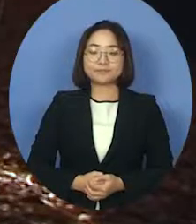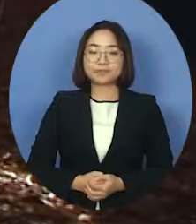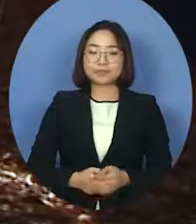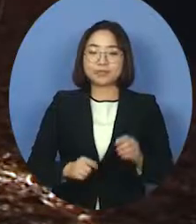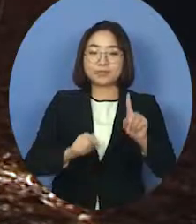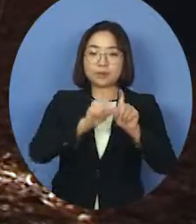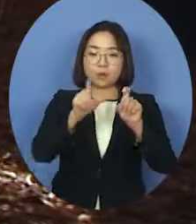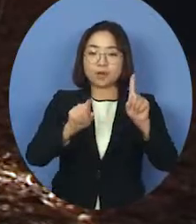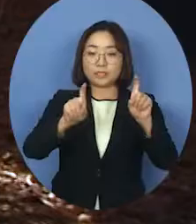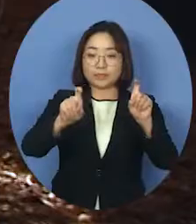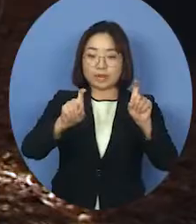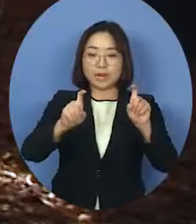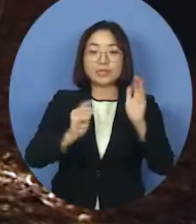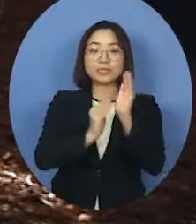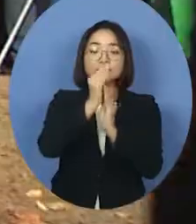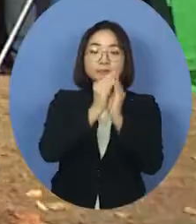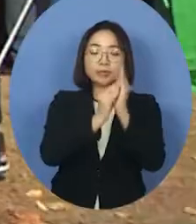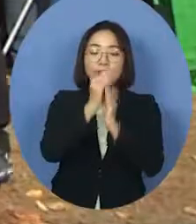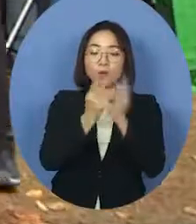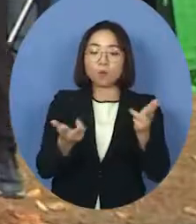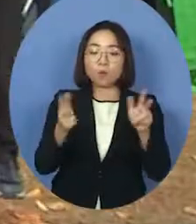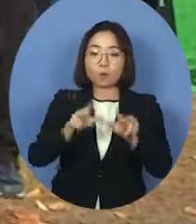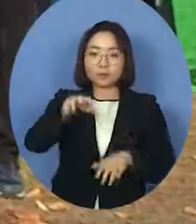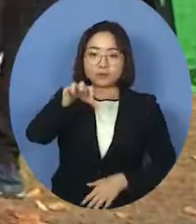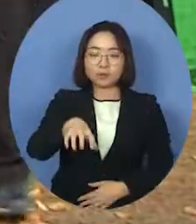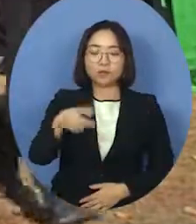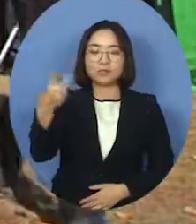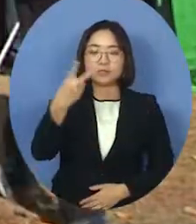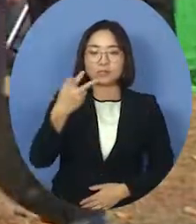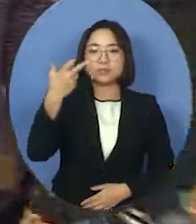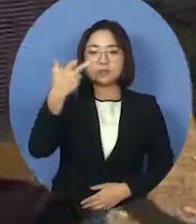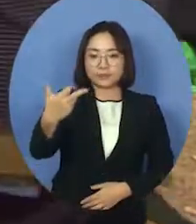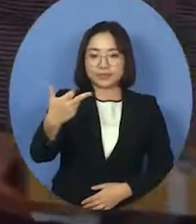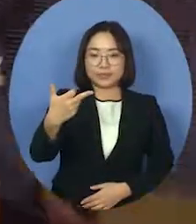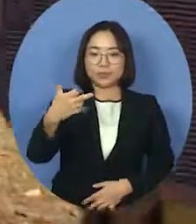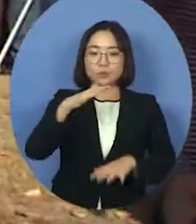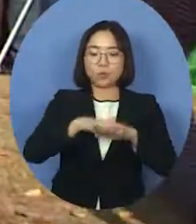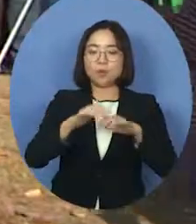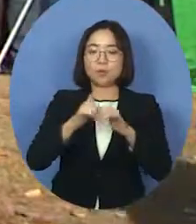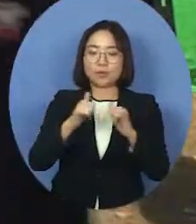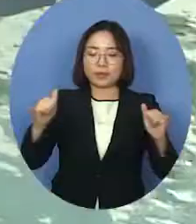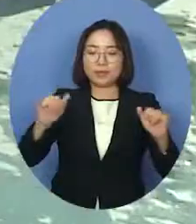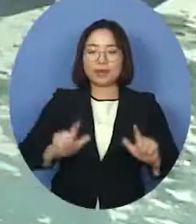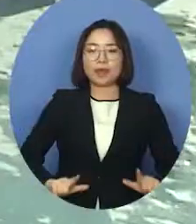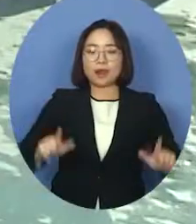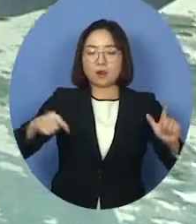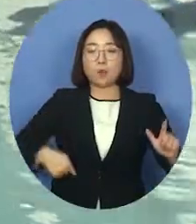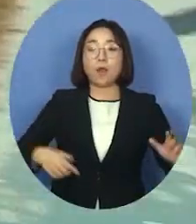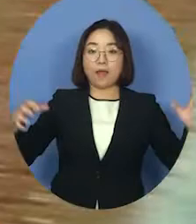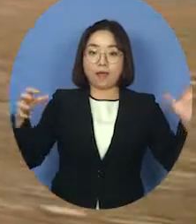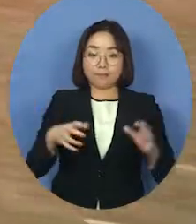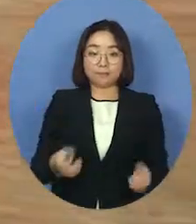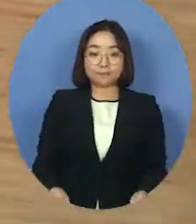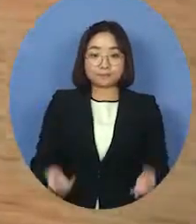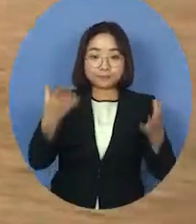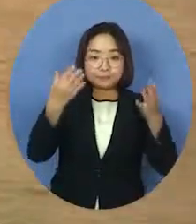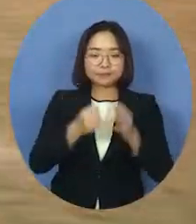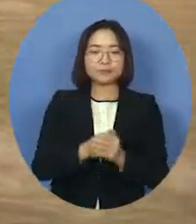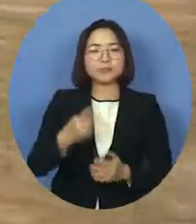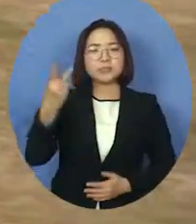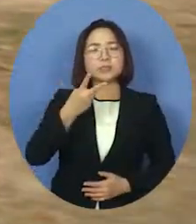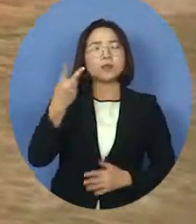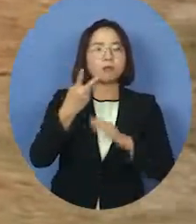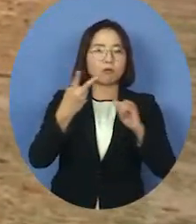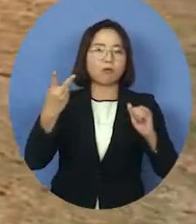지난 11일 금강신관공원에서 열린 2017 공주시 농업인의 날 화합 한마당에는 2천여 명의 농업인과